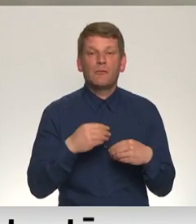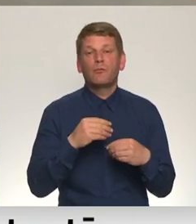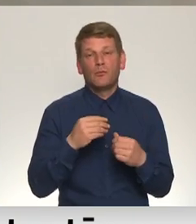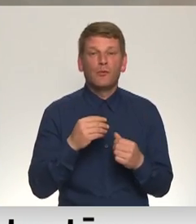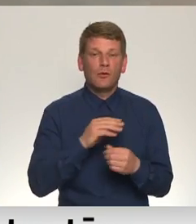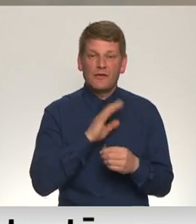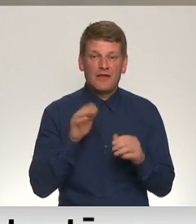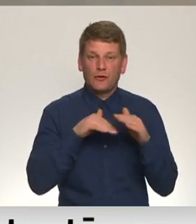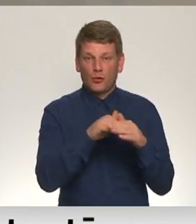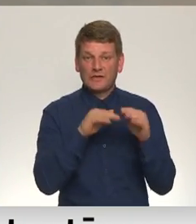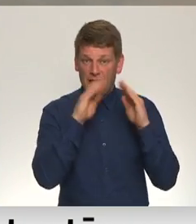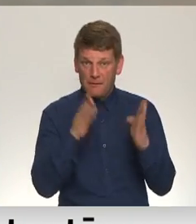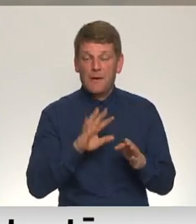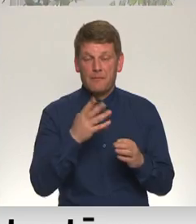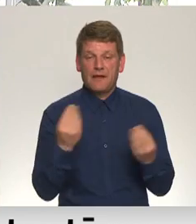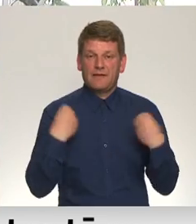ikdienā. Turpināja Kinca.